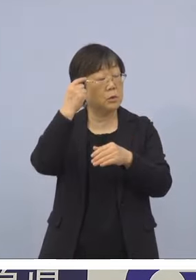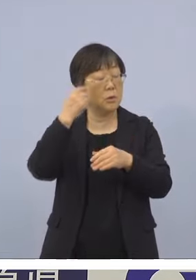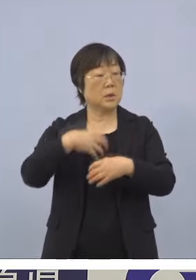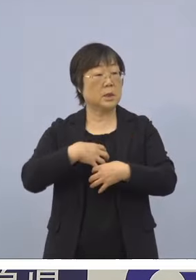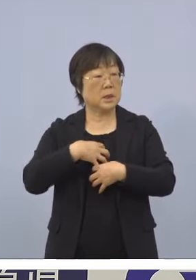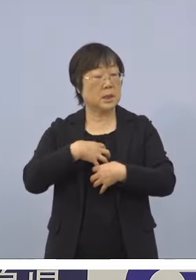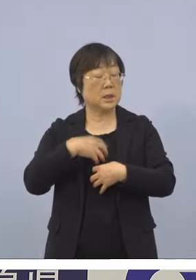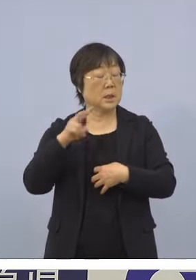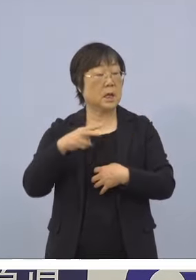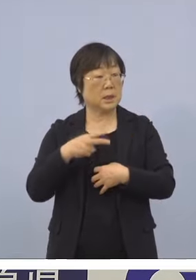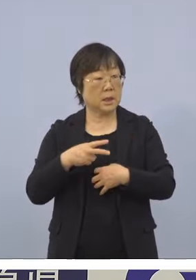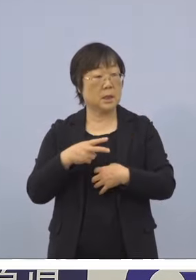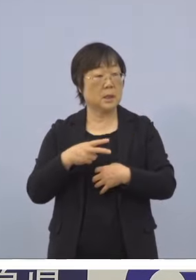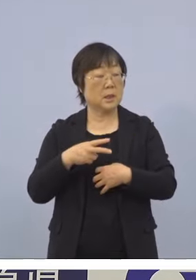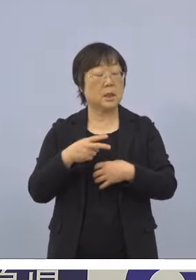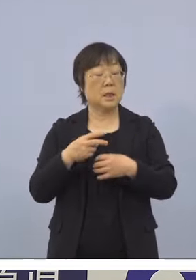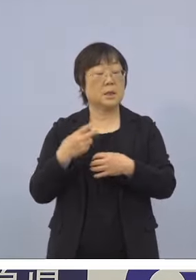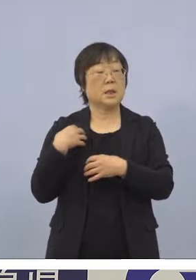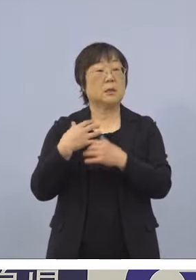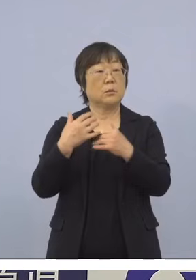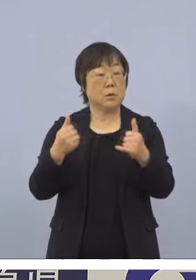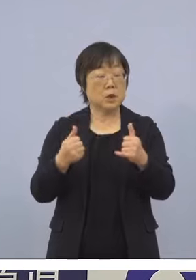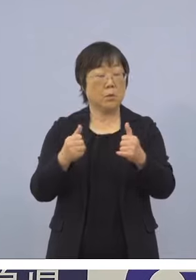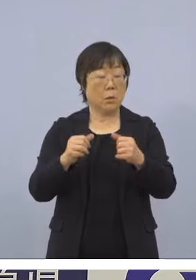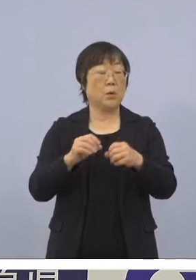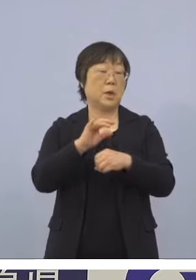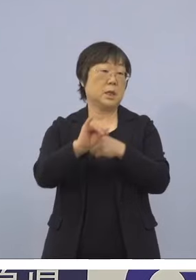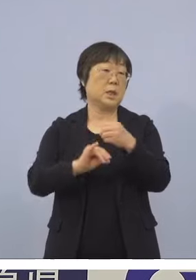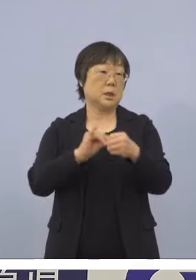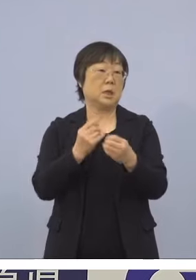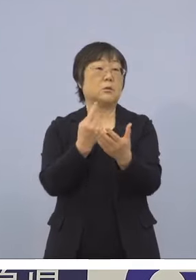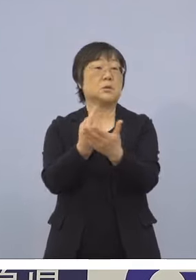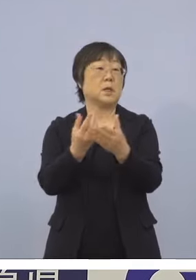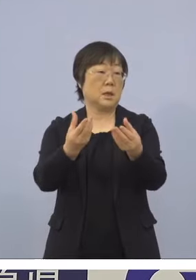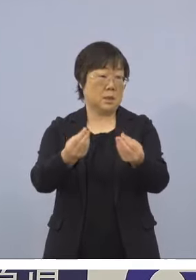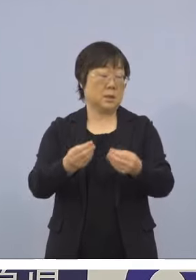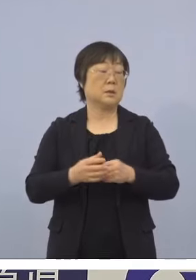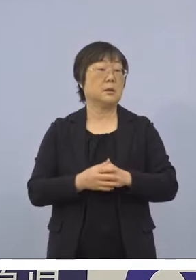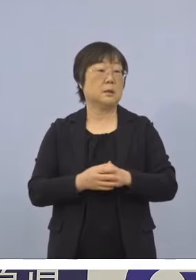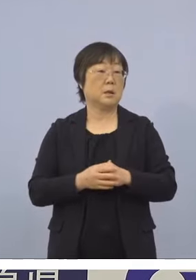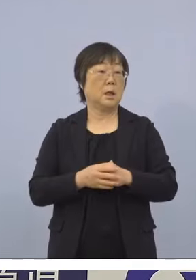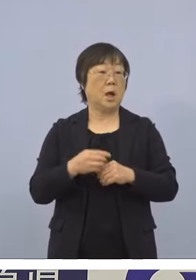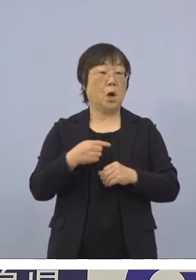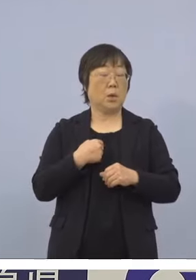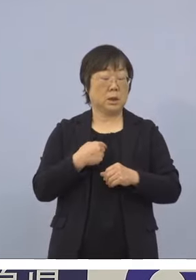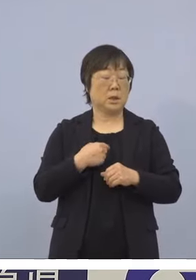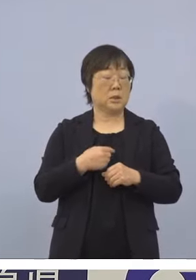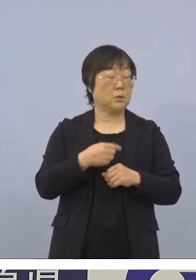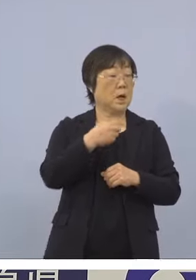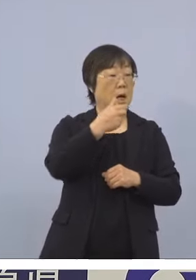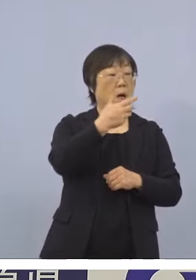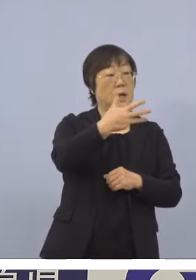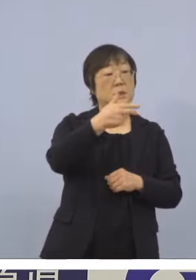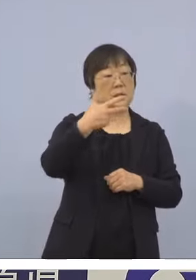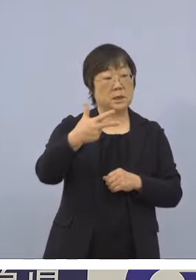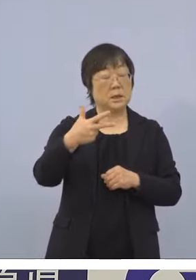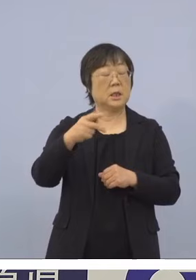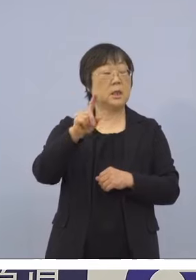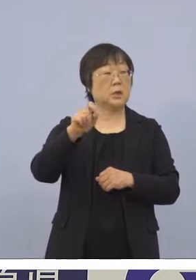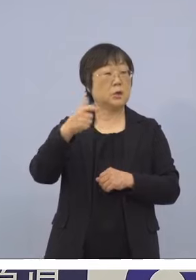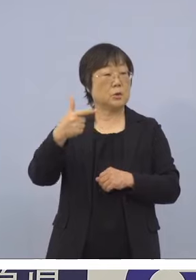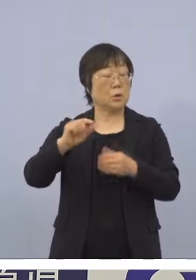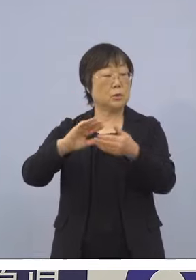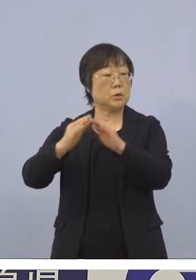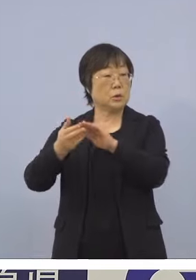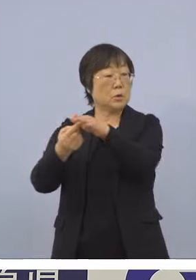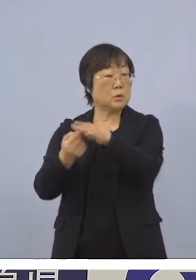皆様にもウェブ参加をしていただいていること、そして私自身8市16町村の市町村長そ